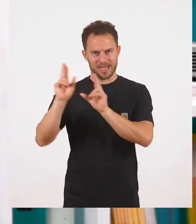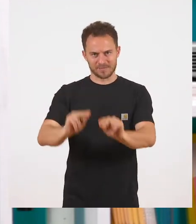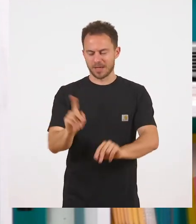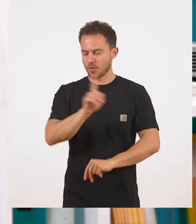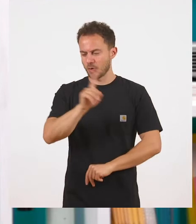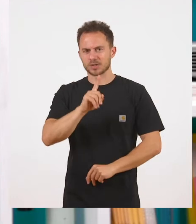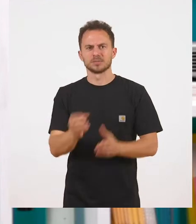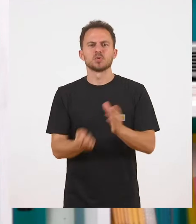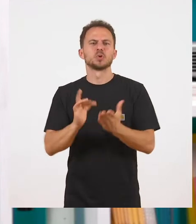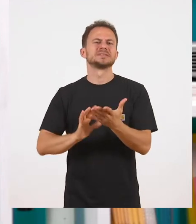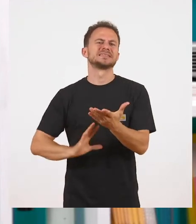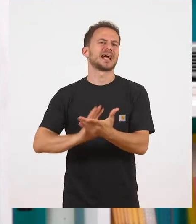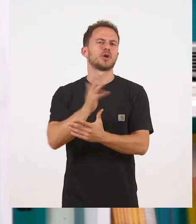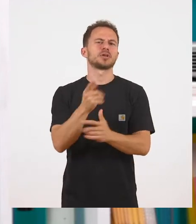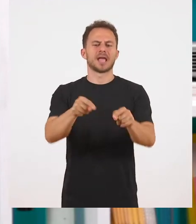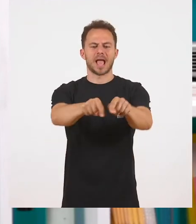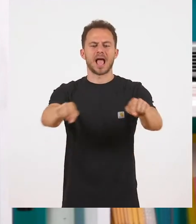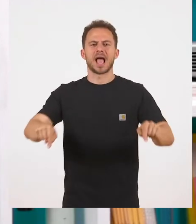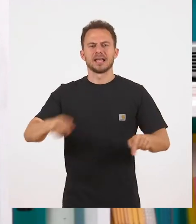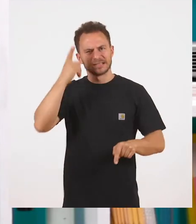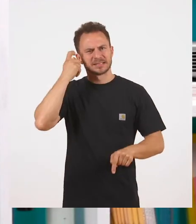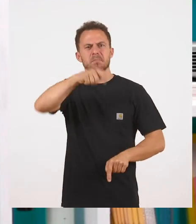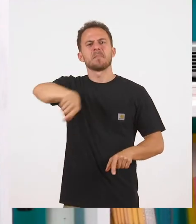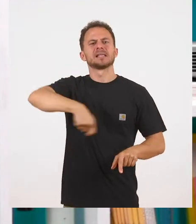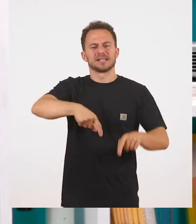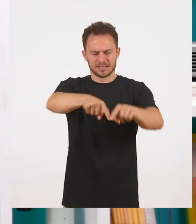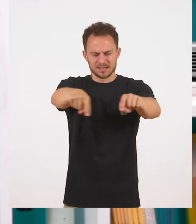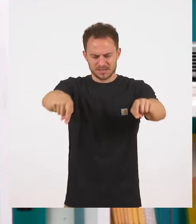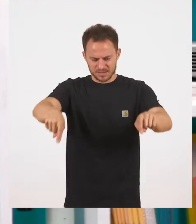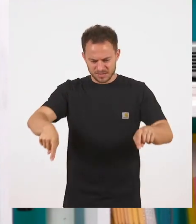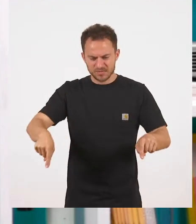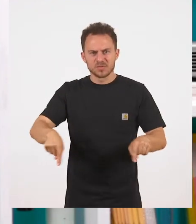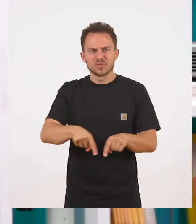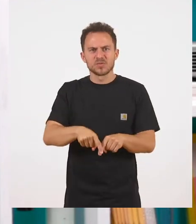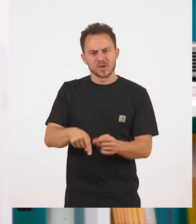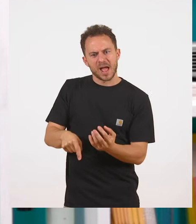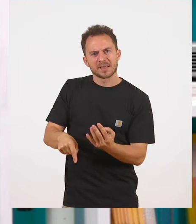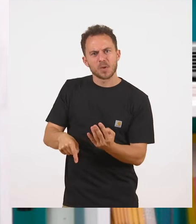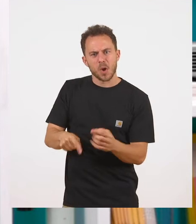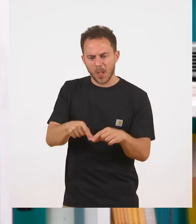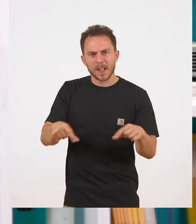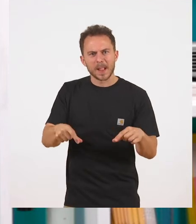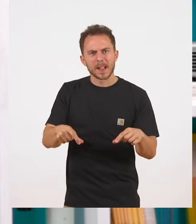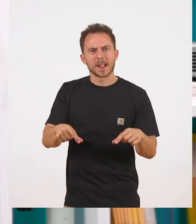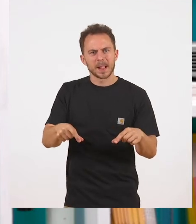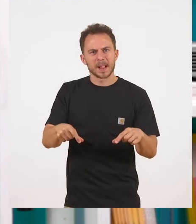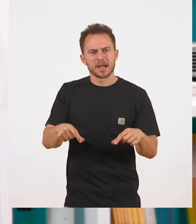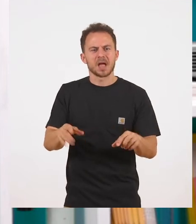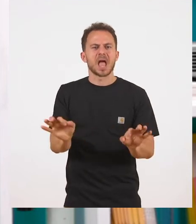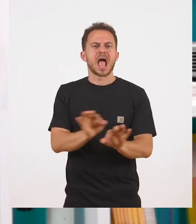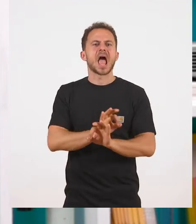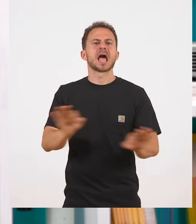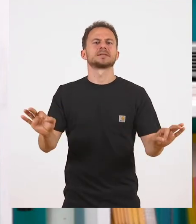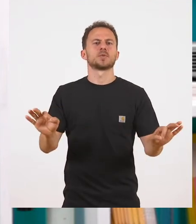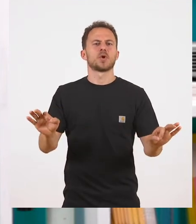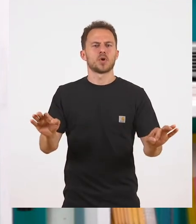ζυγαριές, όπως και αυτή είναι ένα είδος ηλεκτρονικής ζυγαριάς που χρησιμοποιούμε για τη μαγειρική, η οποία έχει